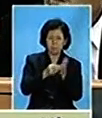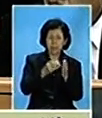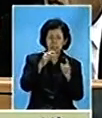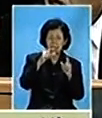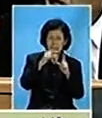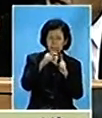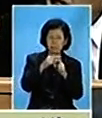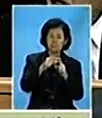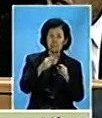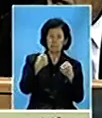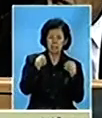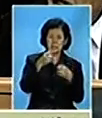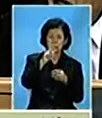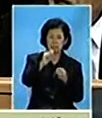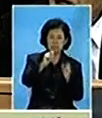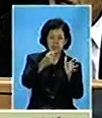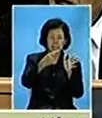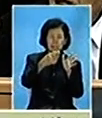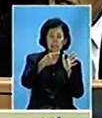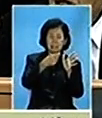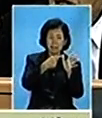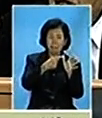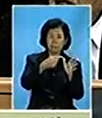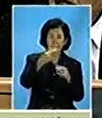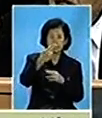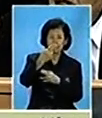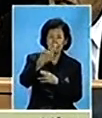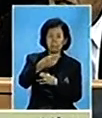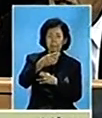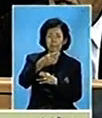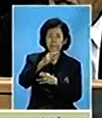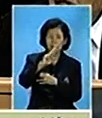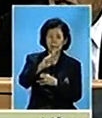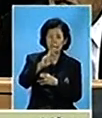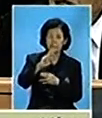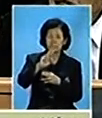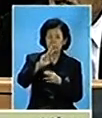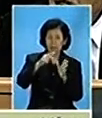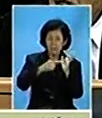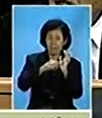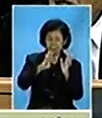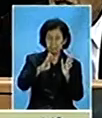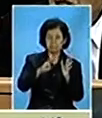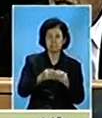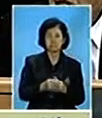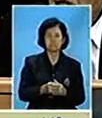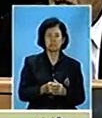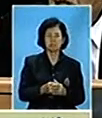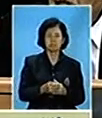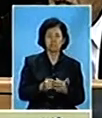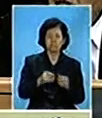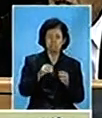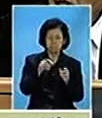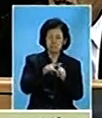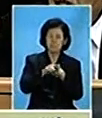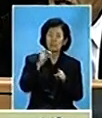นะตำรับก็คือสูตรที่ใช้ในการผลิตยานะฮะโดยสรุปนะครับผมคิดว่าความเดิมนะฮะในนิย